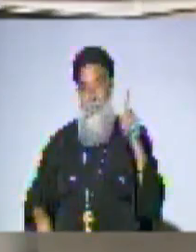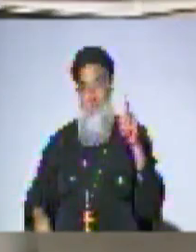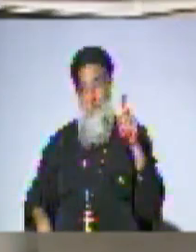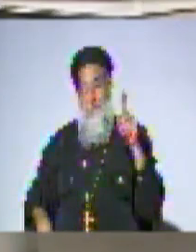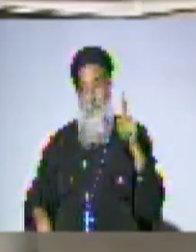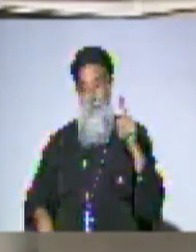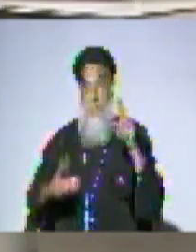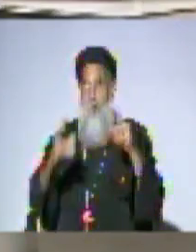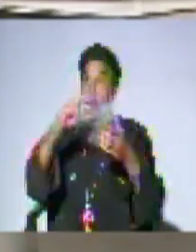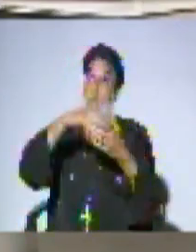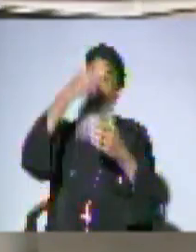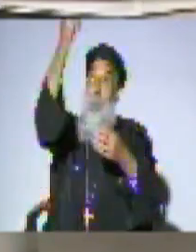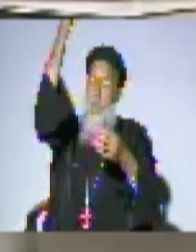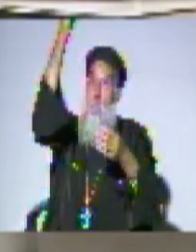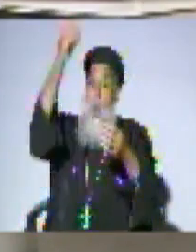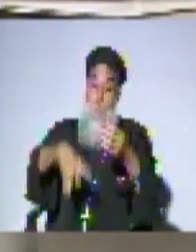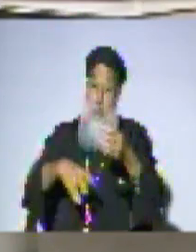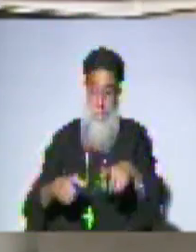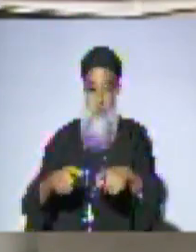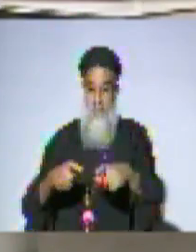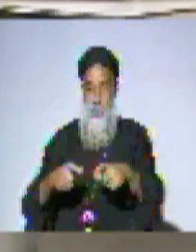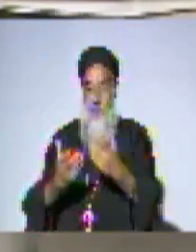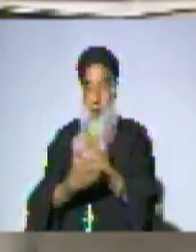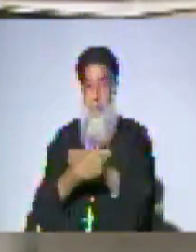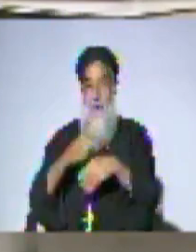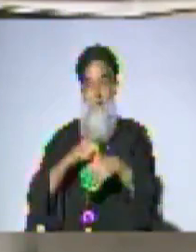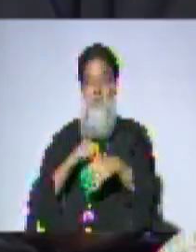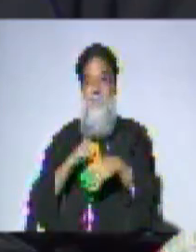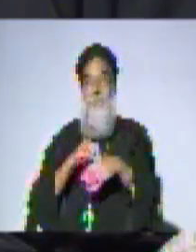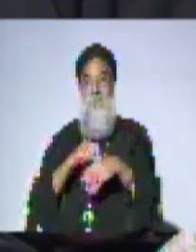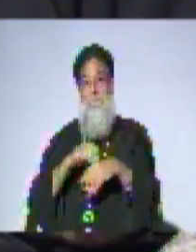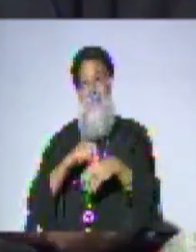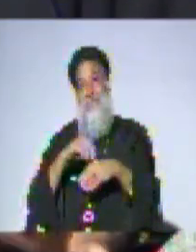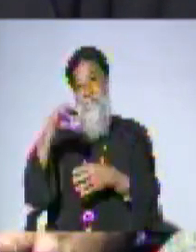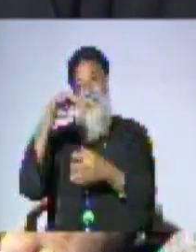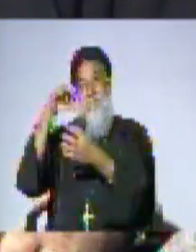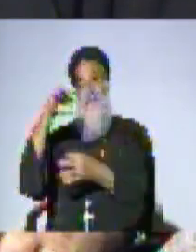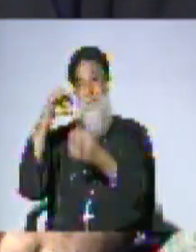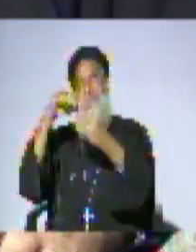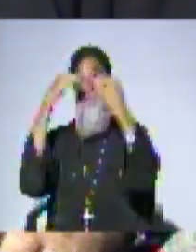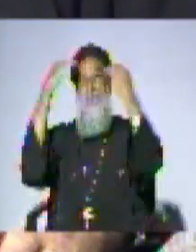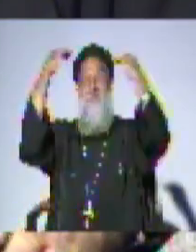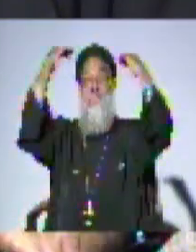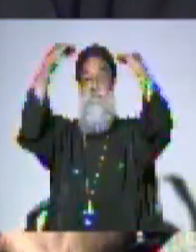في فعل إلهي حقيقي يعني. بس هو سمائي